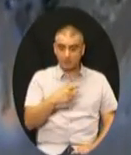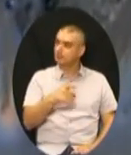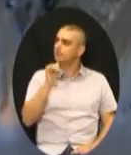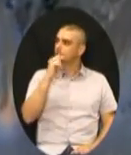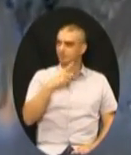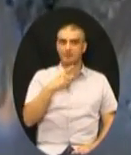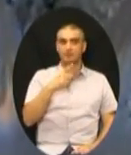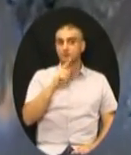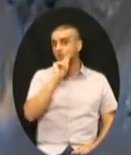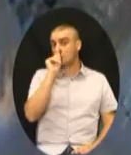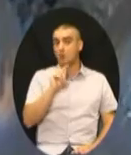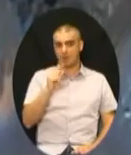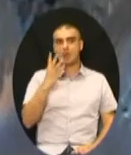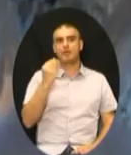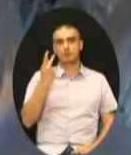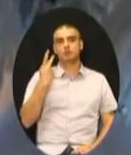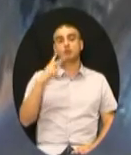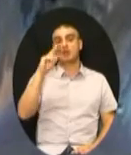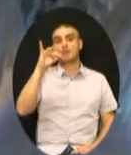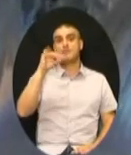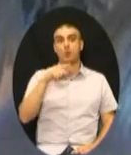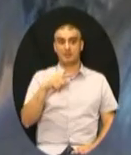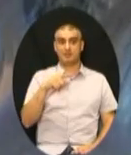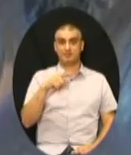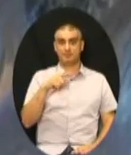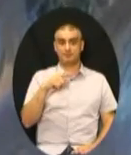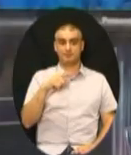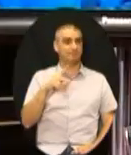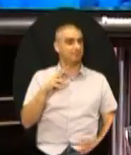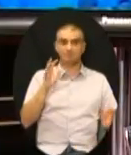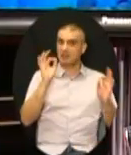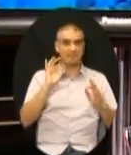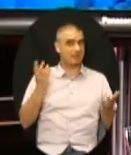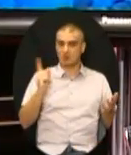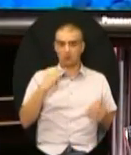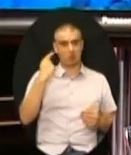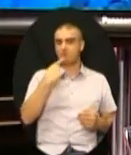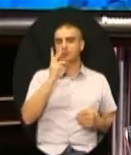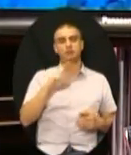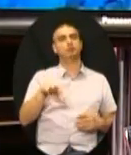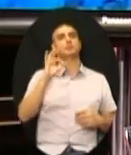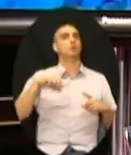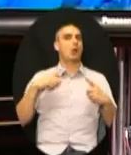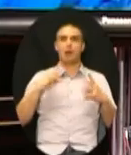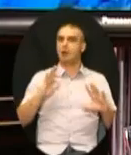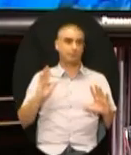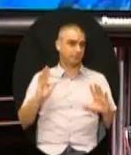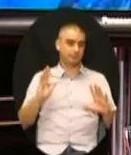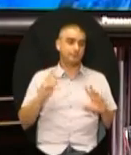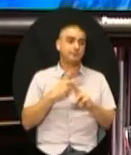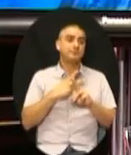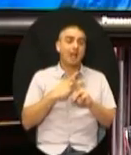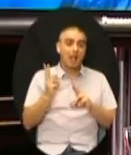המים האלה כנראה הרבה הרבה יותר מלוחים. אף אחד לא מתיימר להגיד שמצאו חיים,